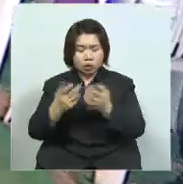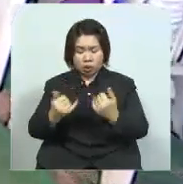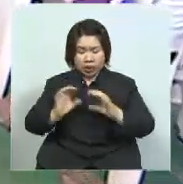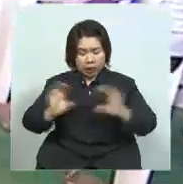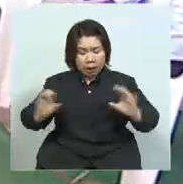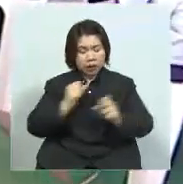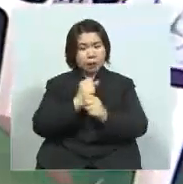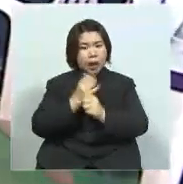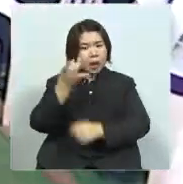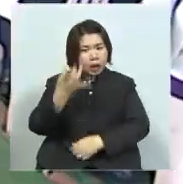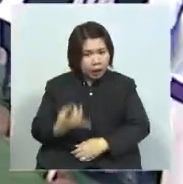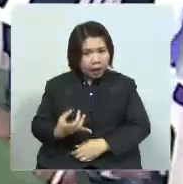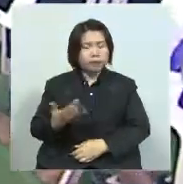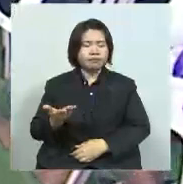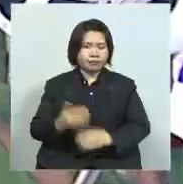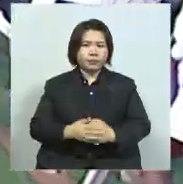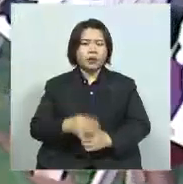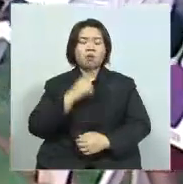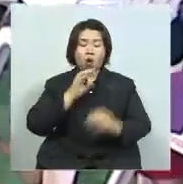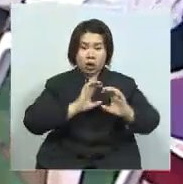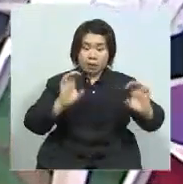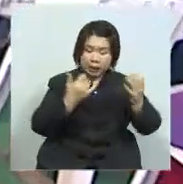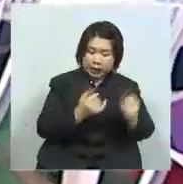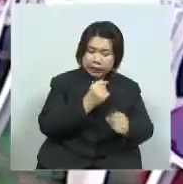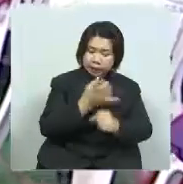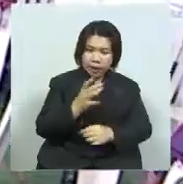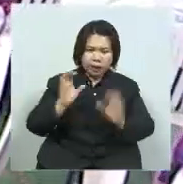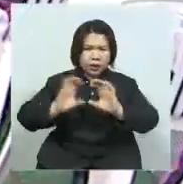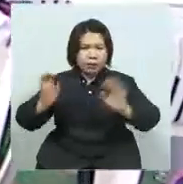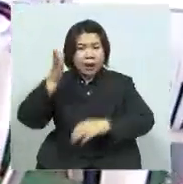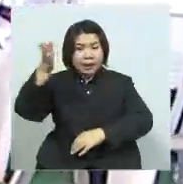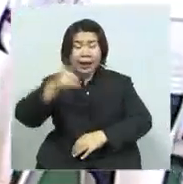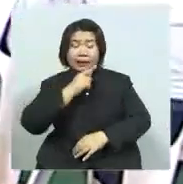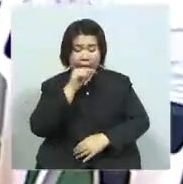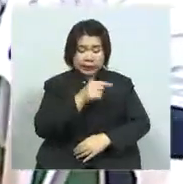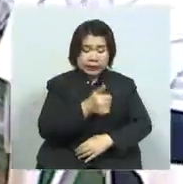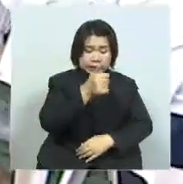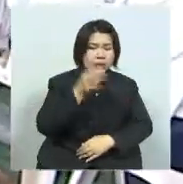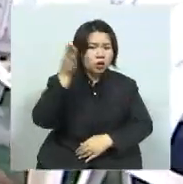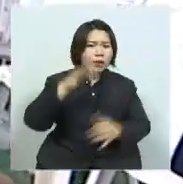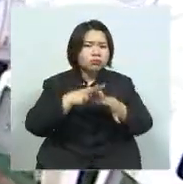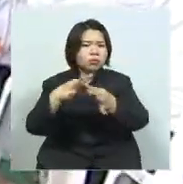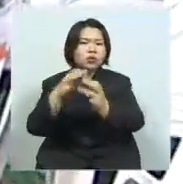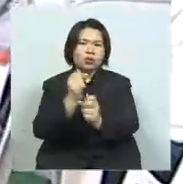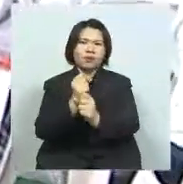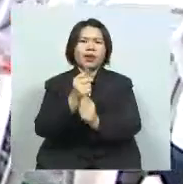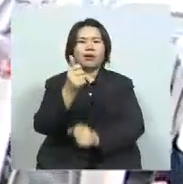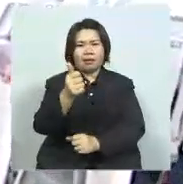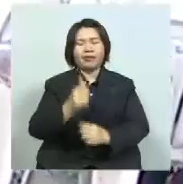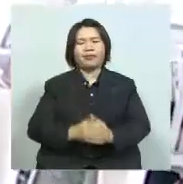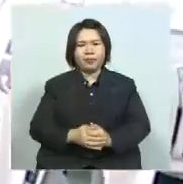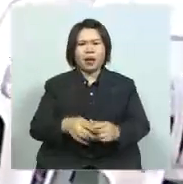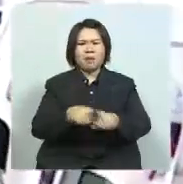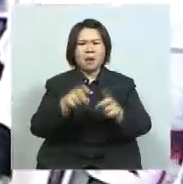ไรอยู่รัฐบาลหน้าของเรื่องรัฐบาลหน้ารัฐบาลนี้กำลังทำอยู่ถ้ามันดีก็ช่วยกันทำต่อรัฐบาลต่อมาก็ทำต่อไม่